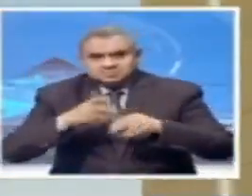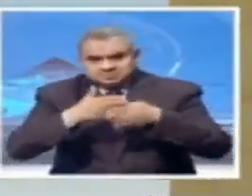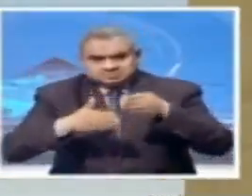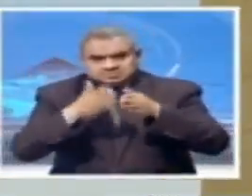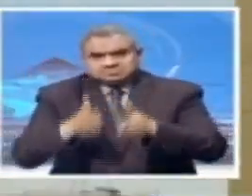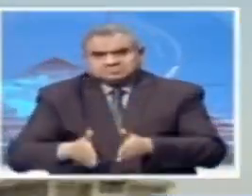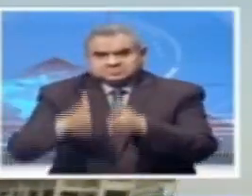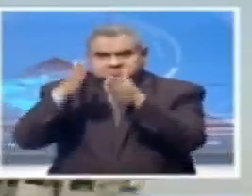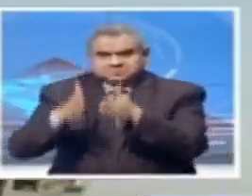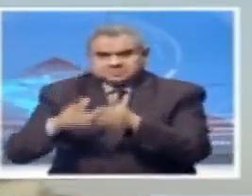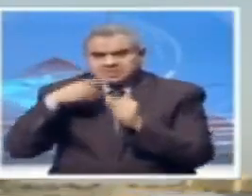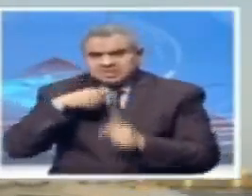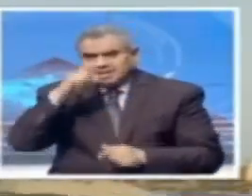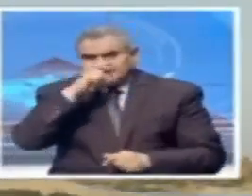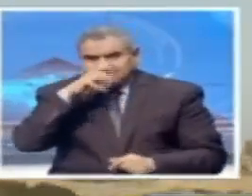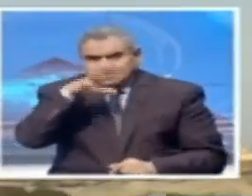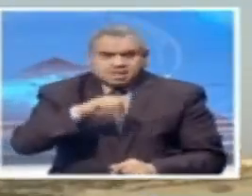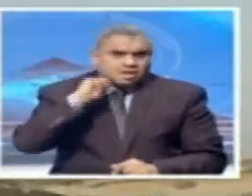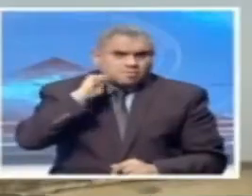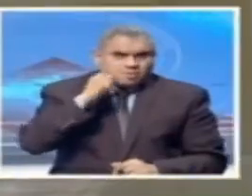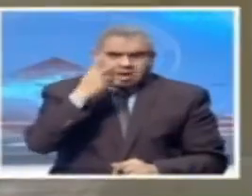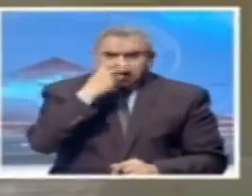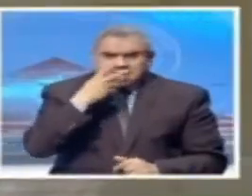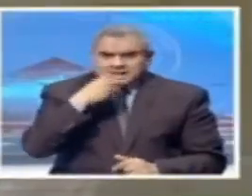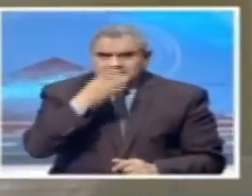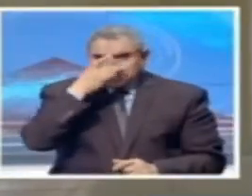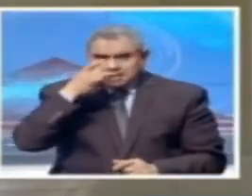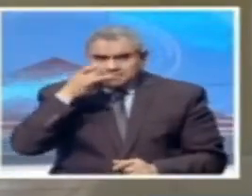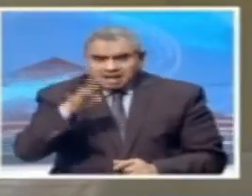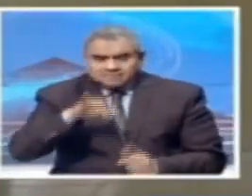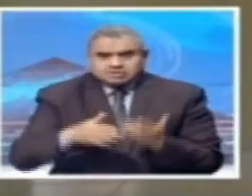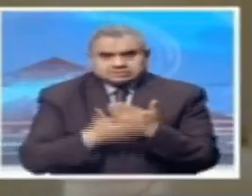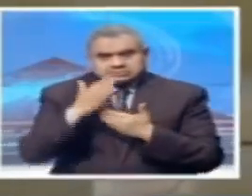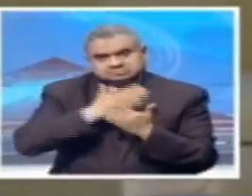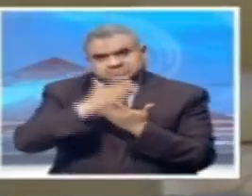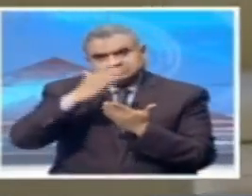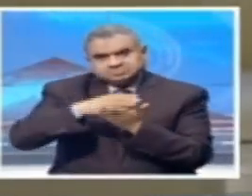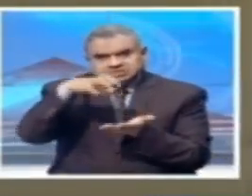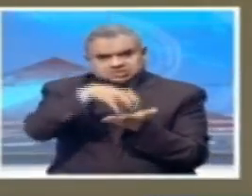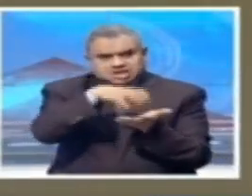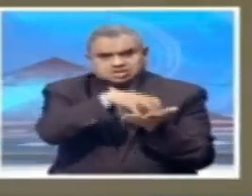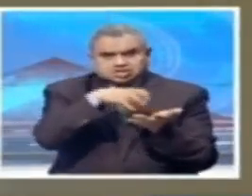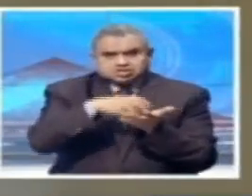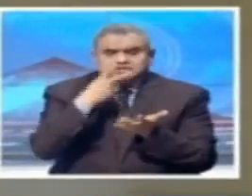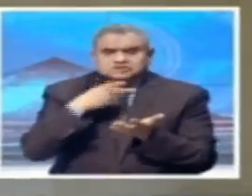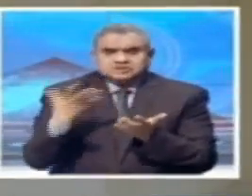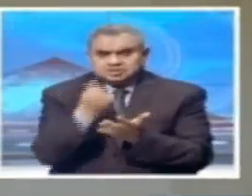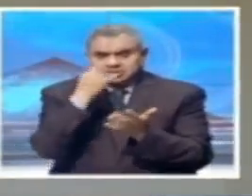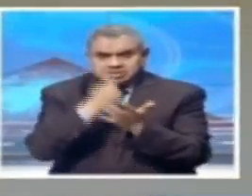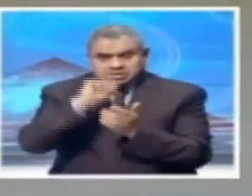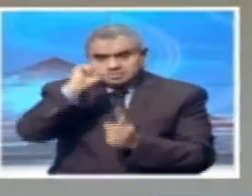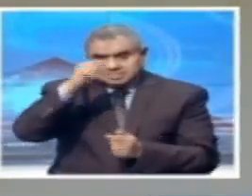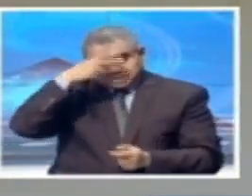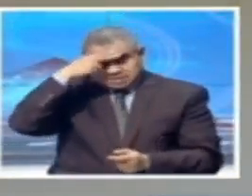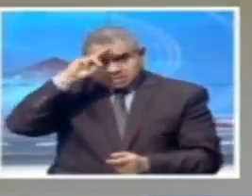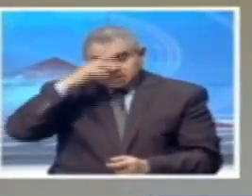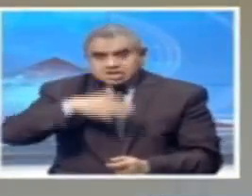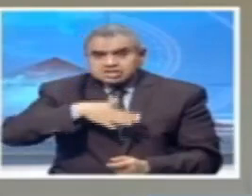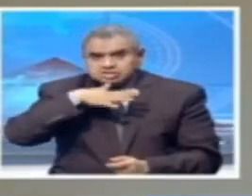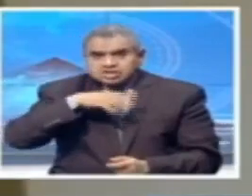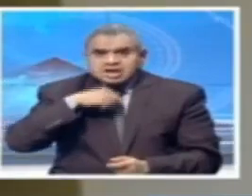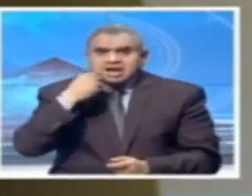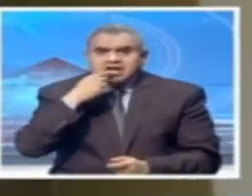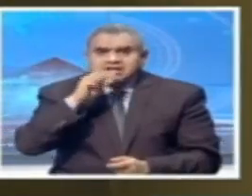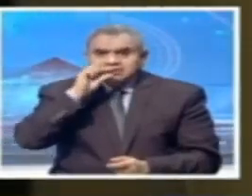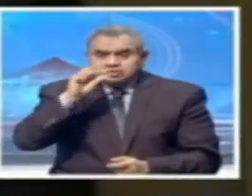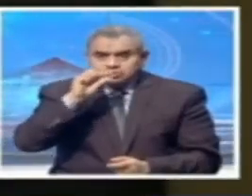بعض القرى والمدن في هذه المحافظة مع عمليات توفير سكن لأهالي مدينتي الشيخ زويد ورفح